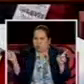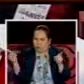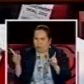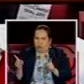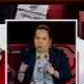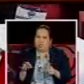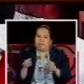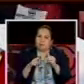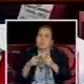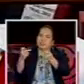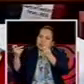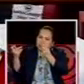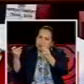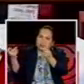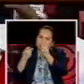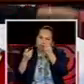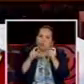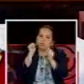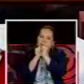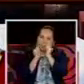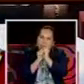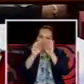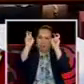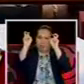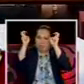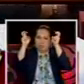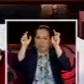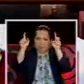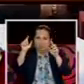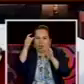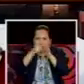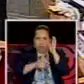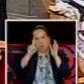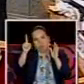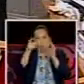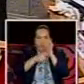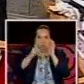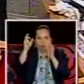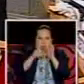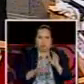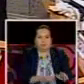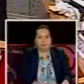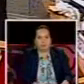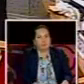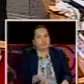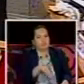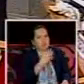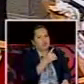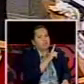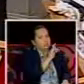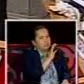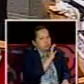yung pinapaliwanag niya, kung ano ibig sabihin ng article na yon, Your Honor. Ano po bang naging